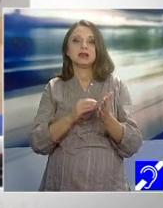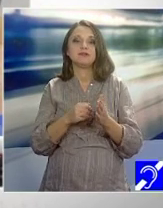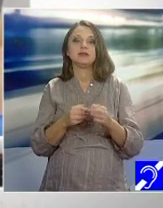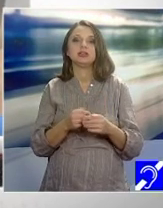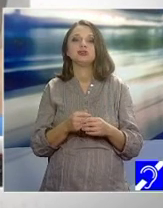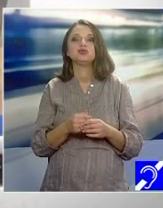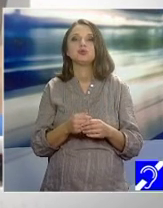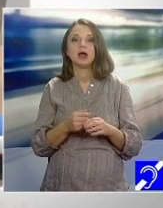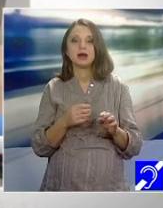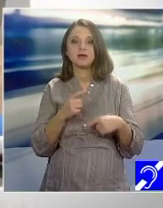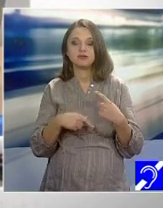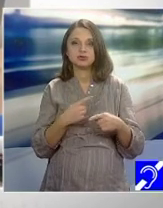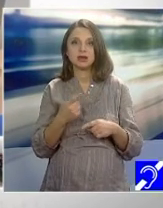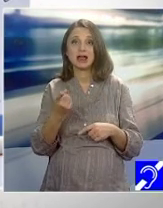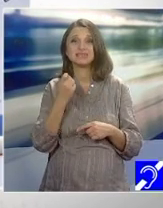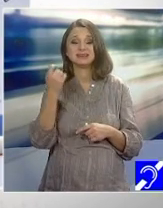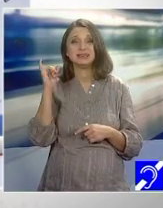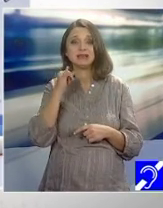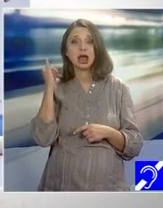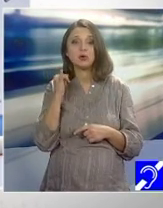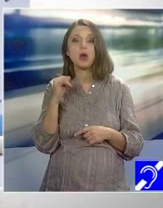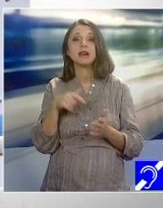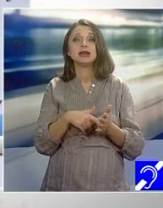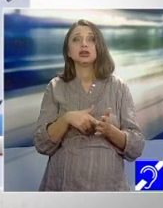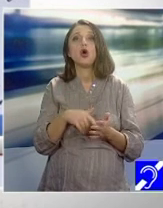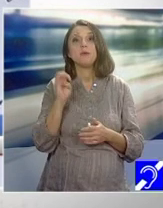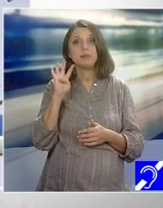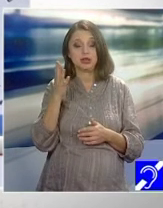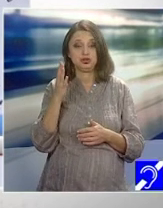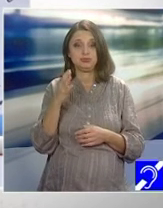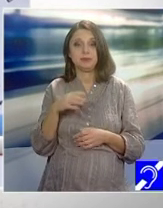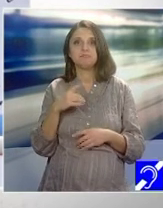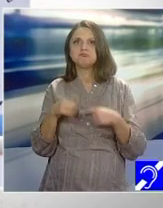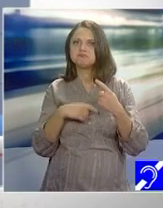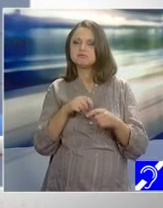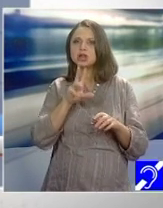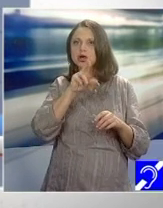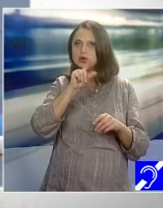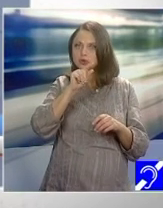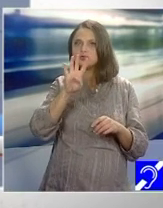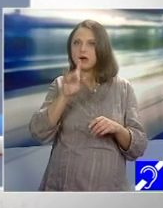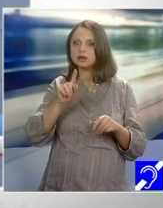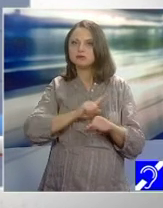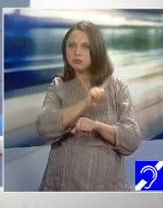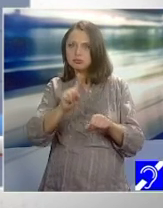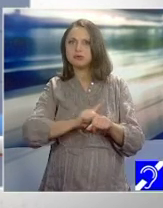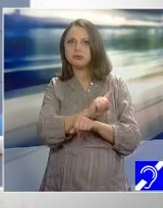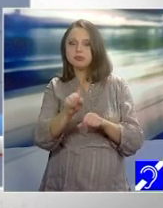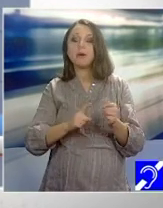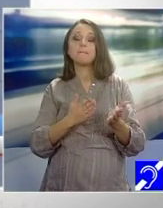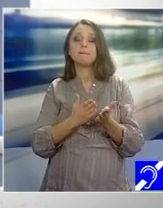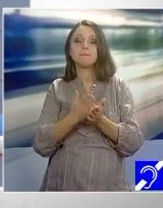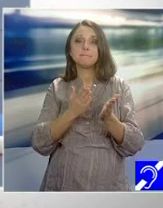ianuarie 2014. În fiecare zi, timp de 24 de ore, medici specialiști pediatri stau la dispoziția părinților cu sfaturi